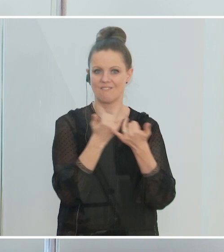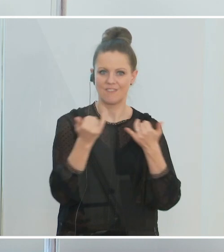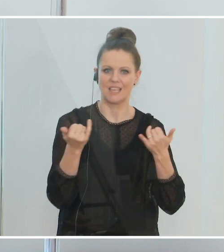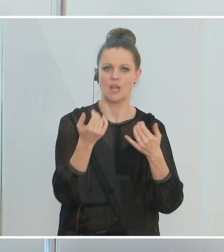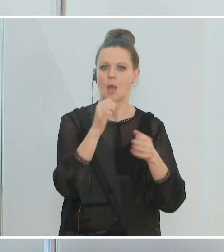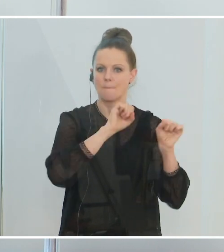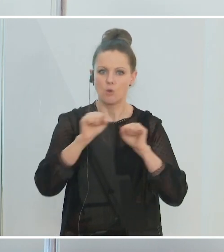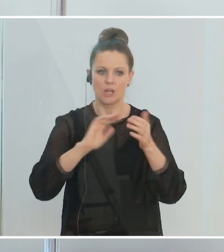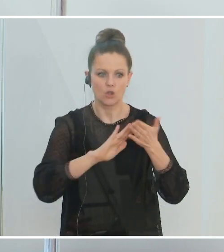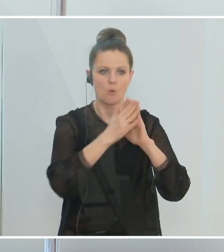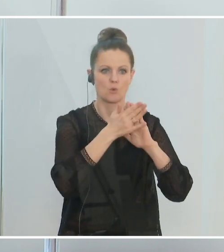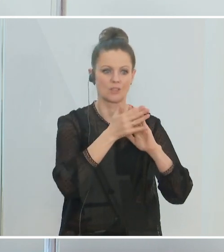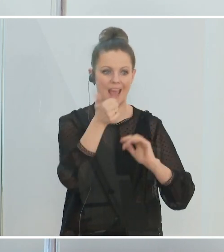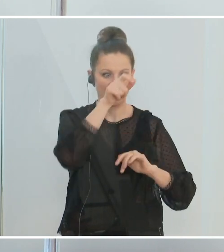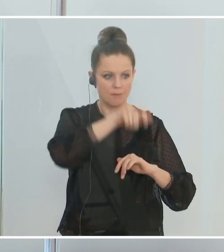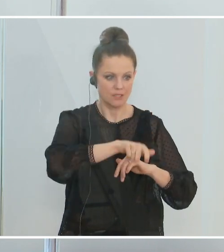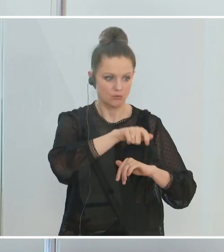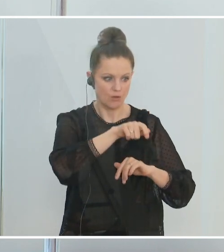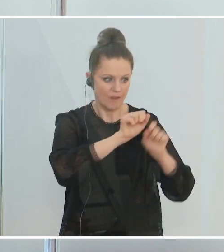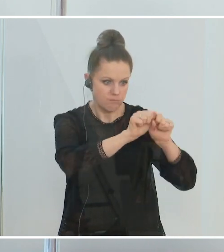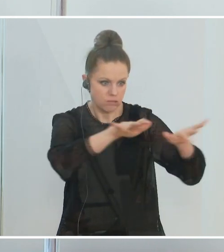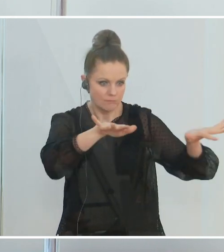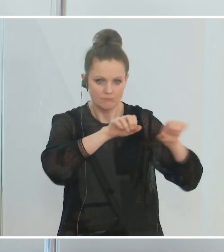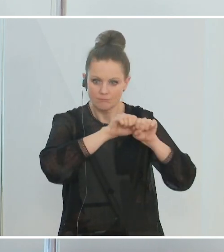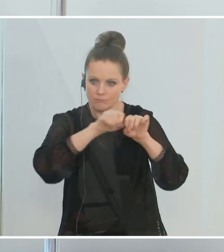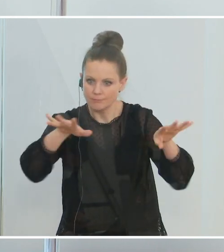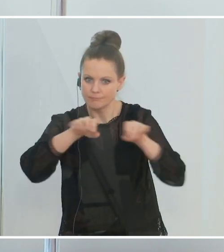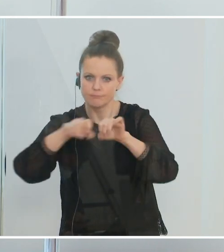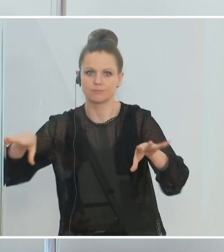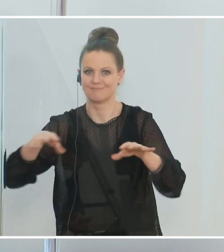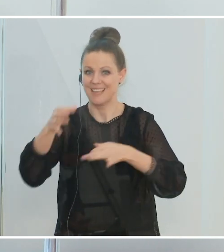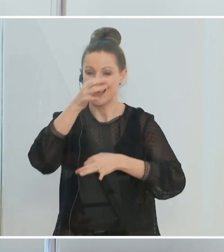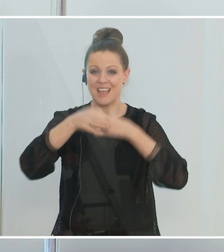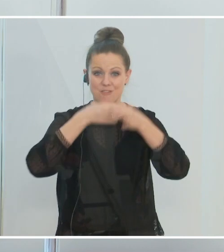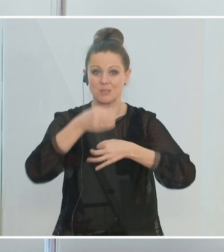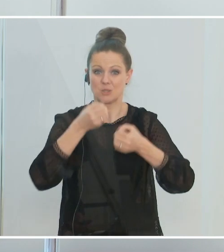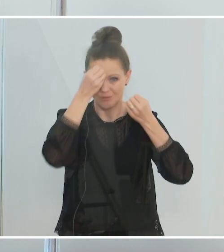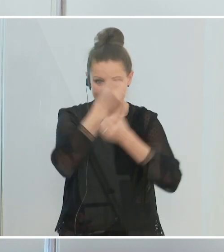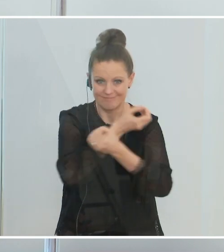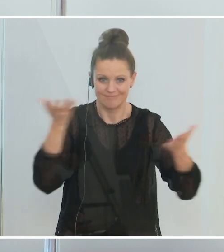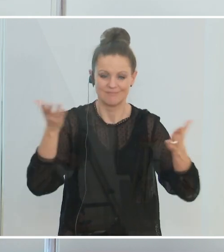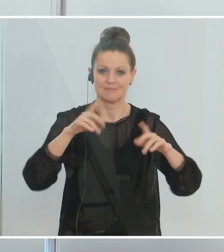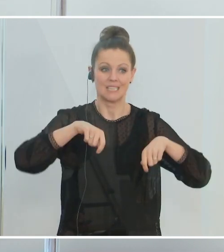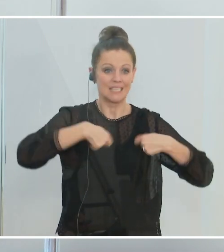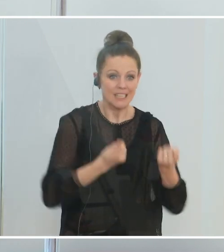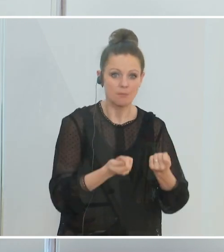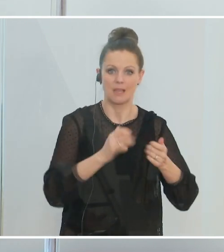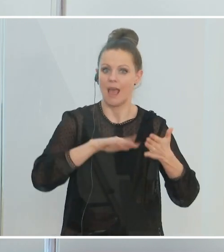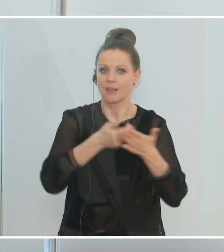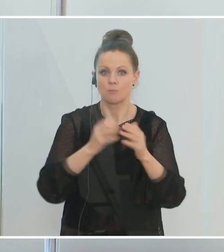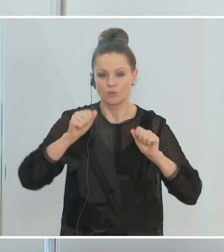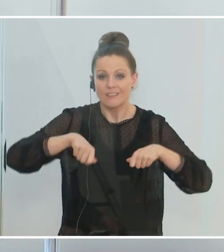den einzelnen Communities noch besser nutzen, damit wir die Infos verbreiten. Denn klar ist, die Informationen gibt es, das Angebot gibt